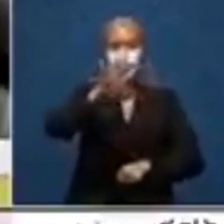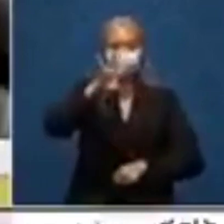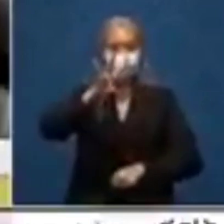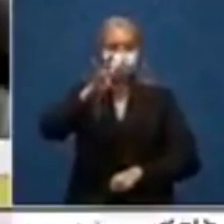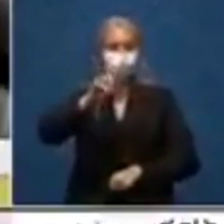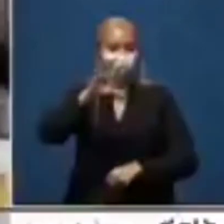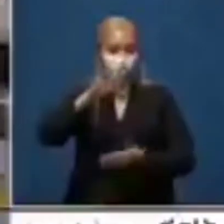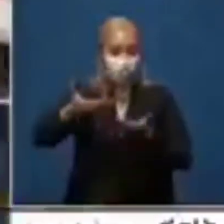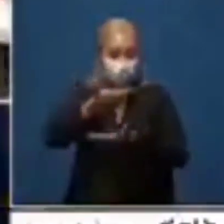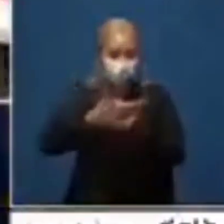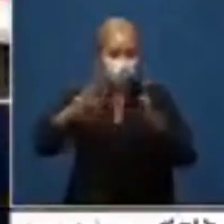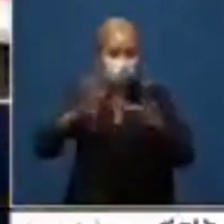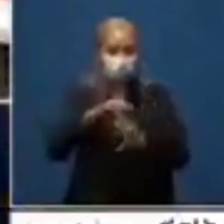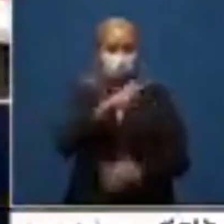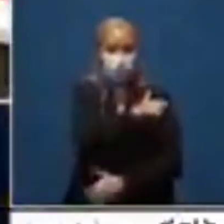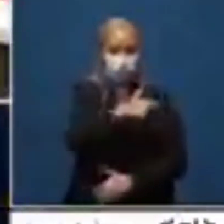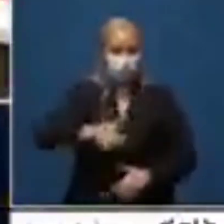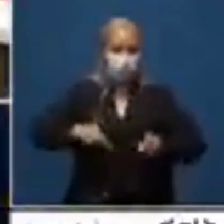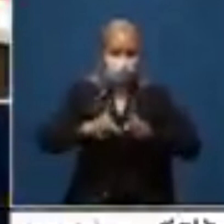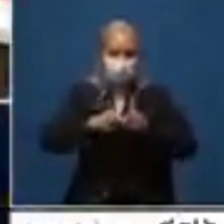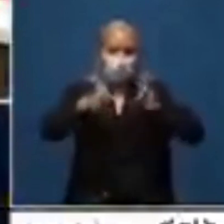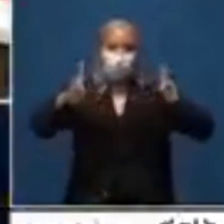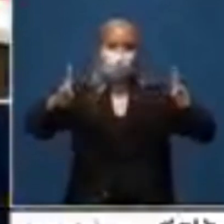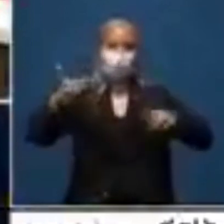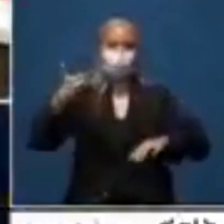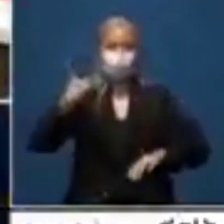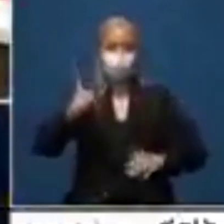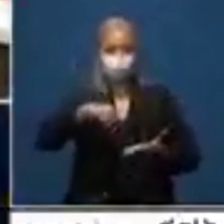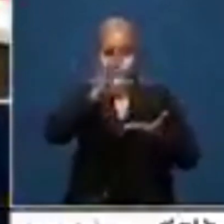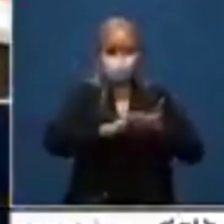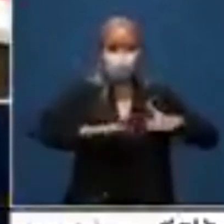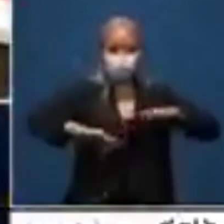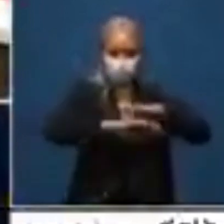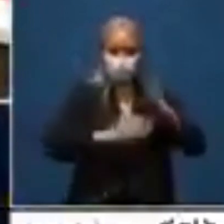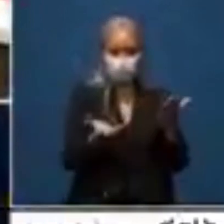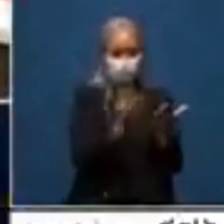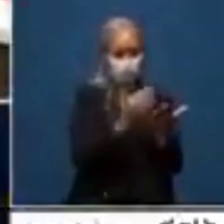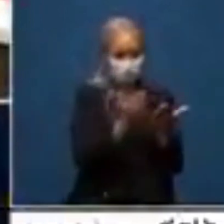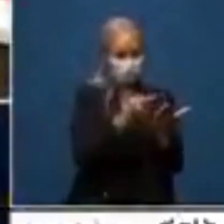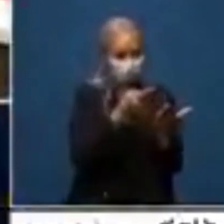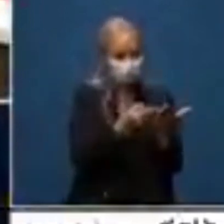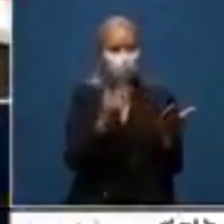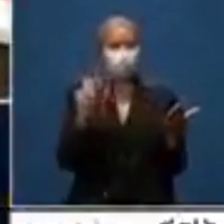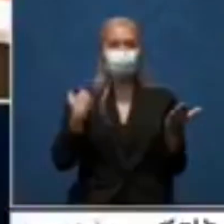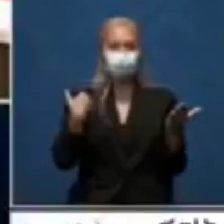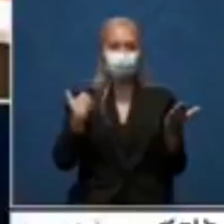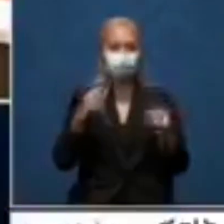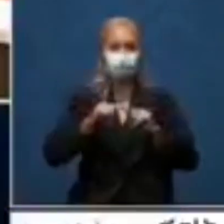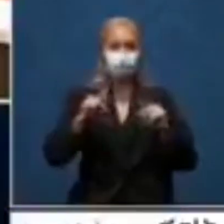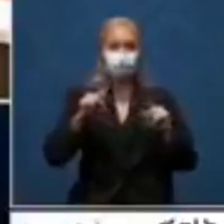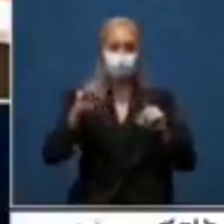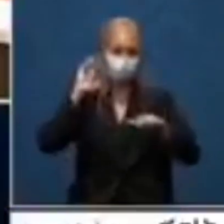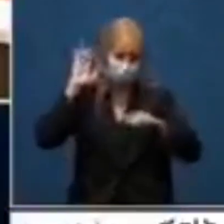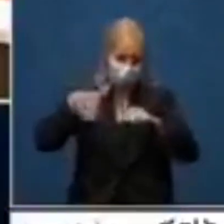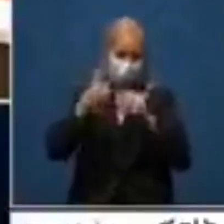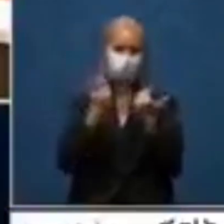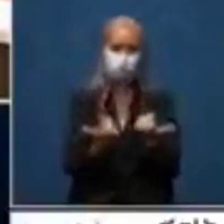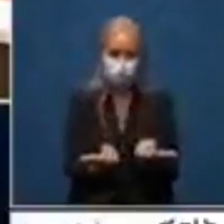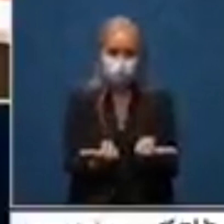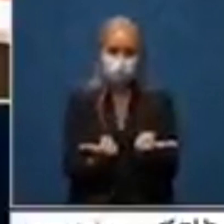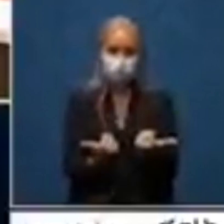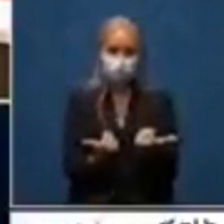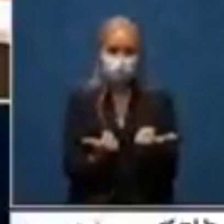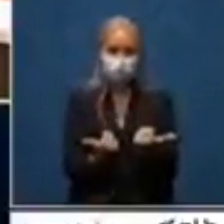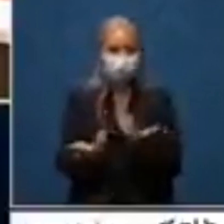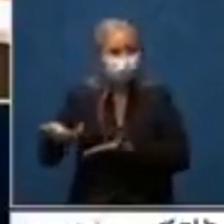ถึงสถาบันกษัตริย์อย่างกว้างขวางมีในบันทึกมีในหนังสือแล้วทำไมอยู่ดีๆไม่กี่ปีมานี้ถึงจะต้องมีการใช้ดุล